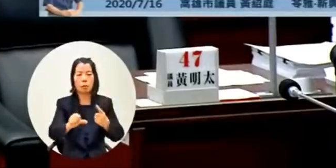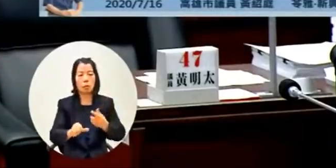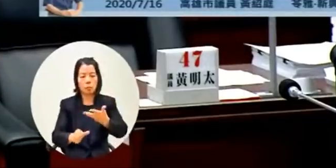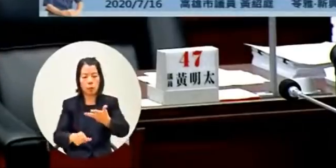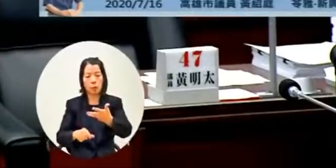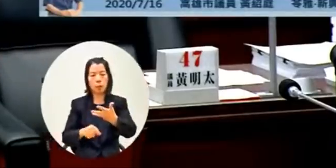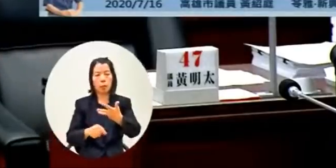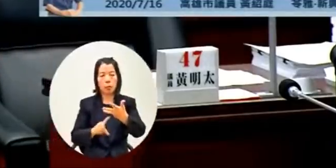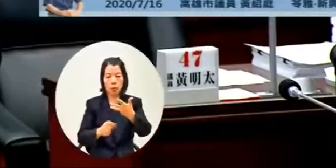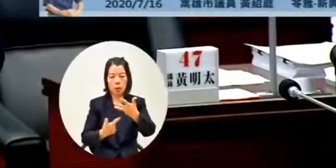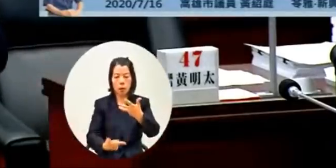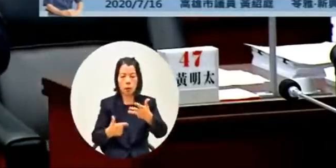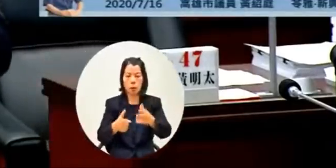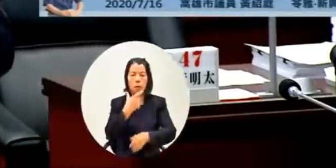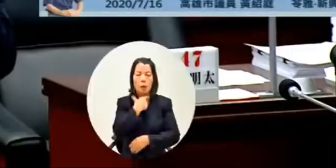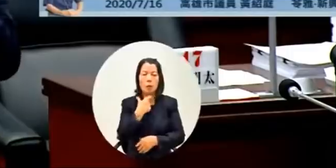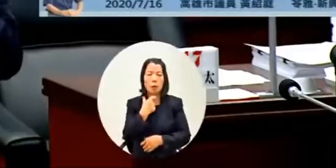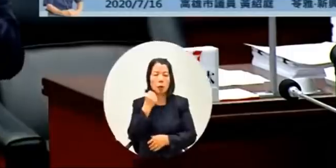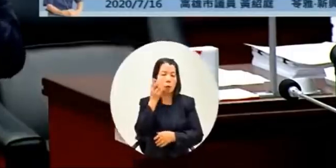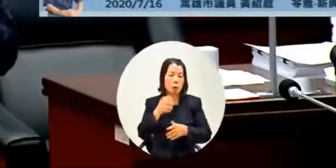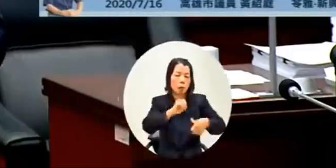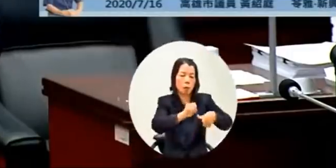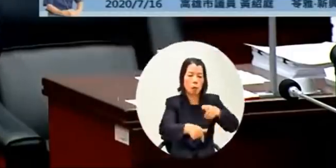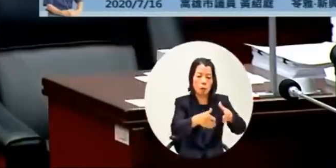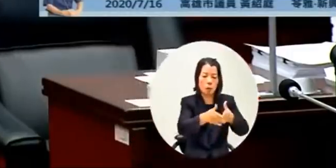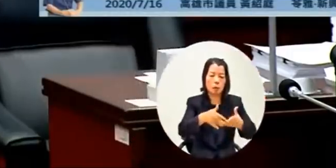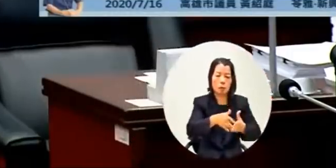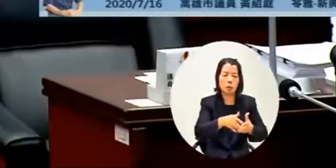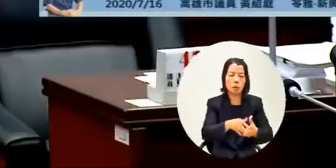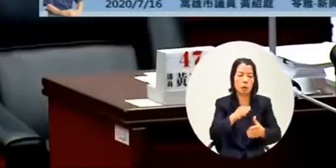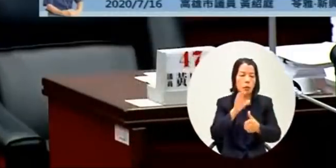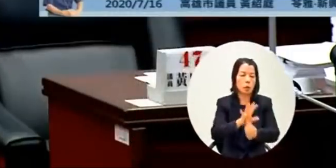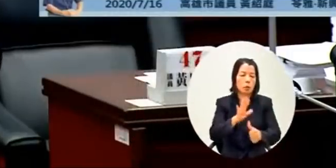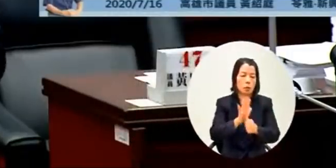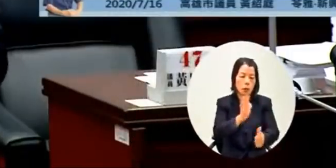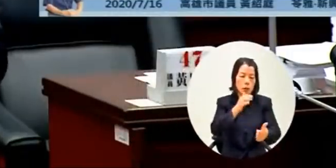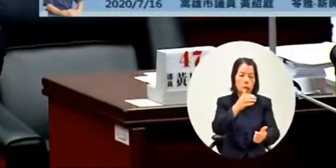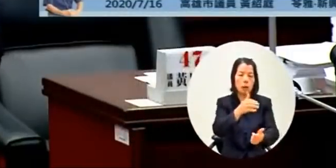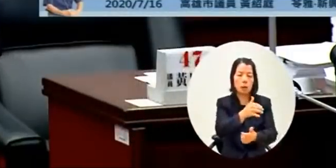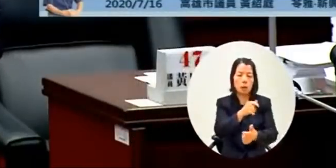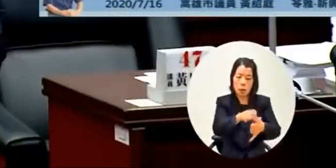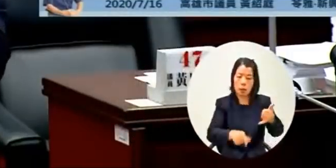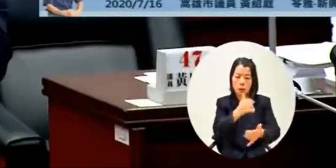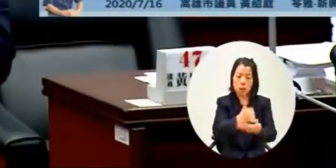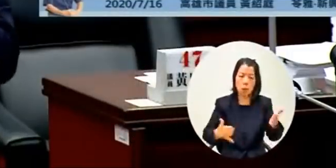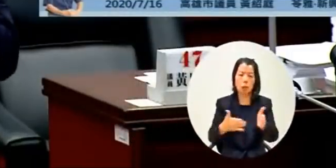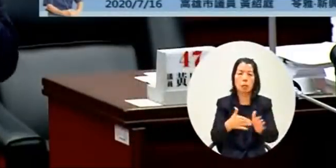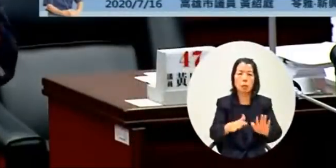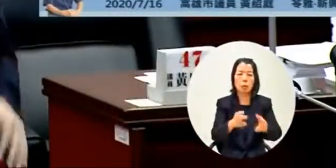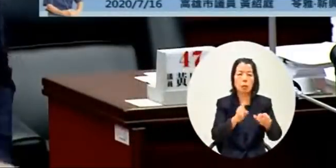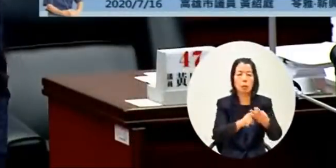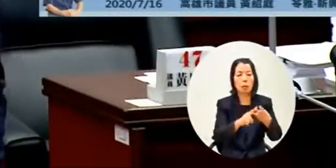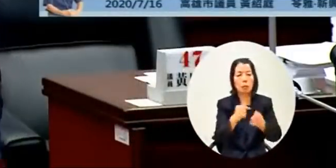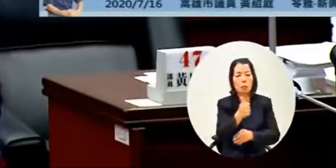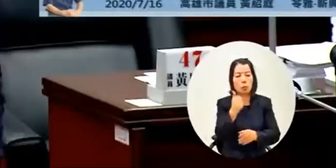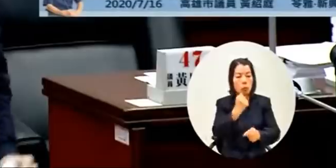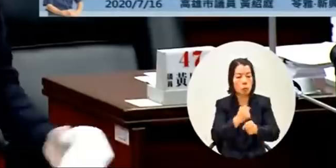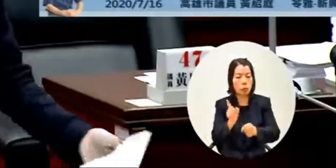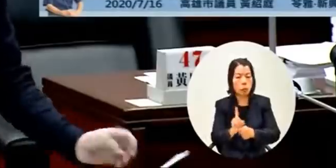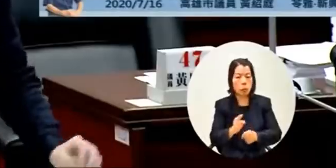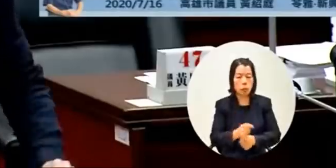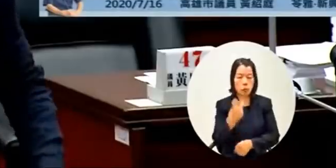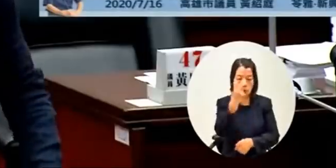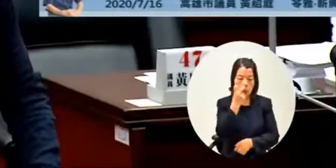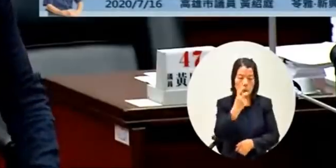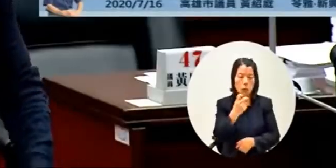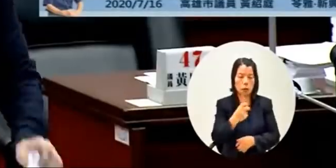105年8月16号把唐荣的游艇 BOT 案撤销之后，到底王端仁他在做什么？根据监察院